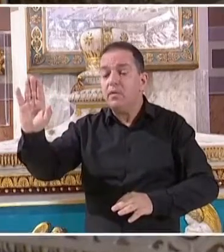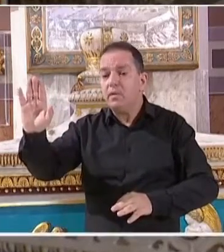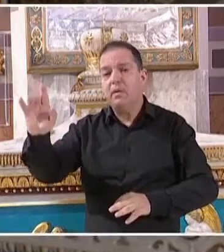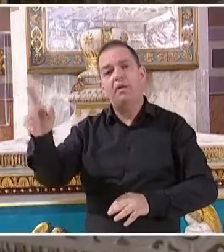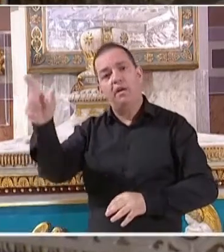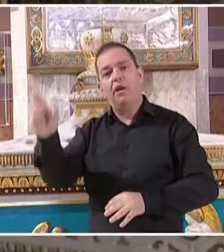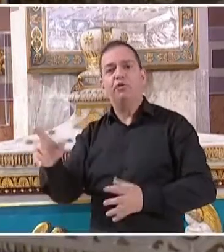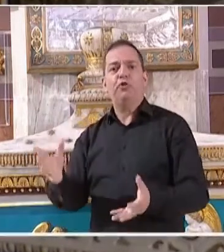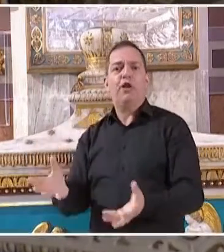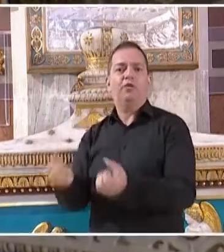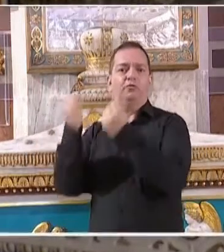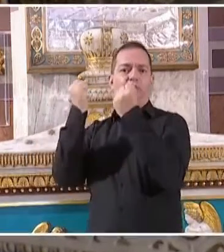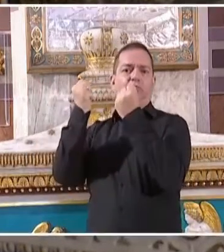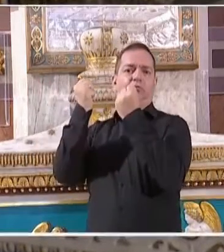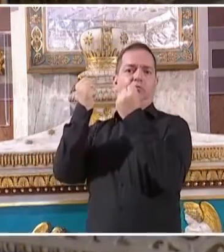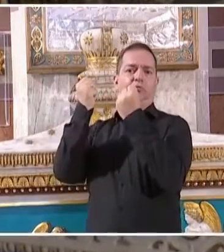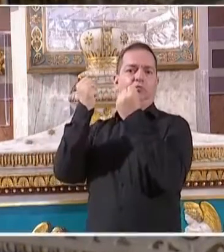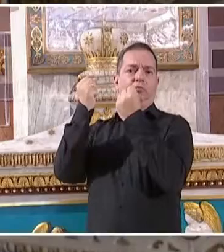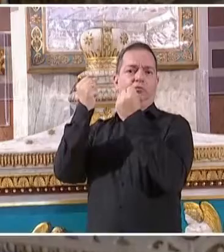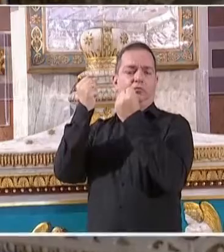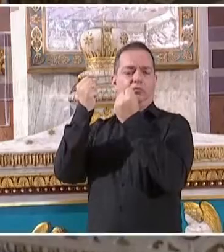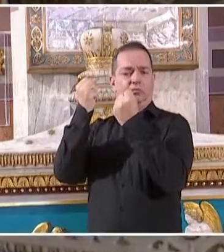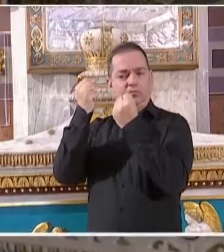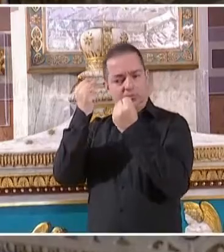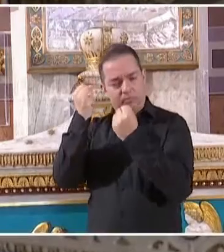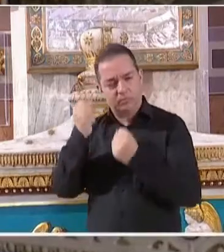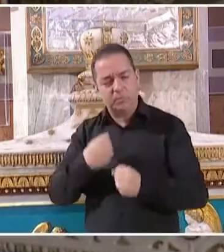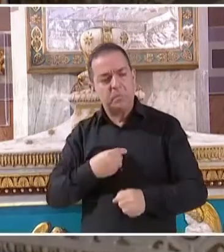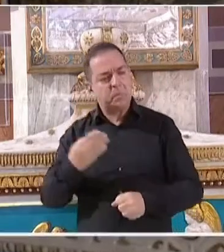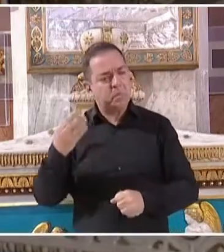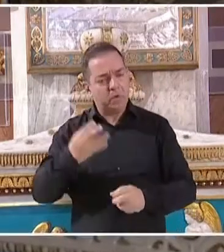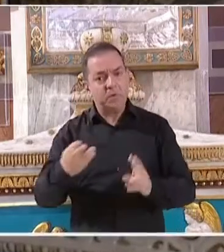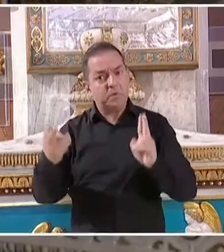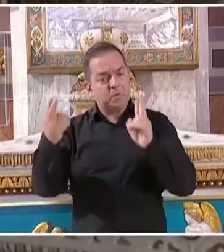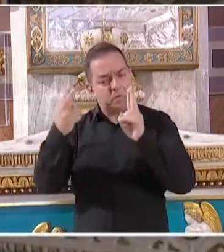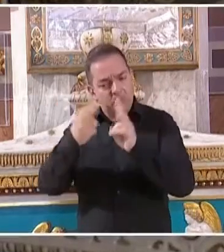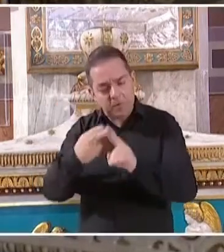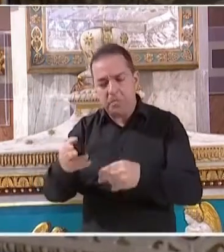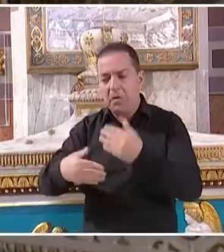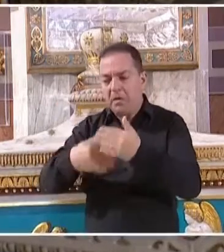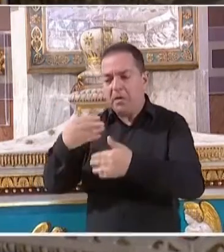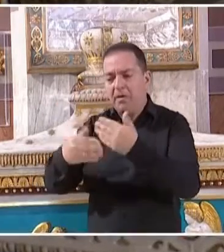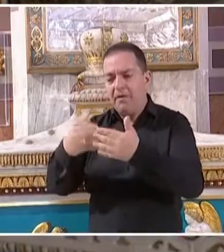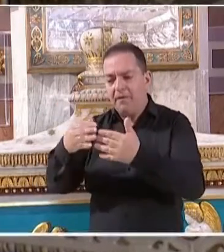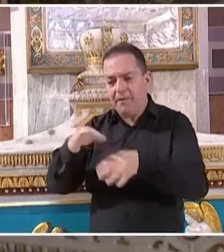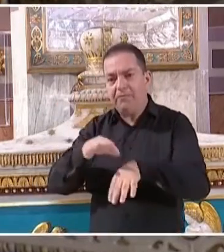την ζωή, αλλά τον οδηγεί και στην πίστη του Χριστού.